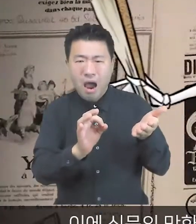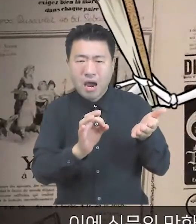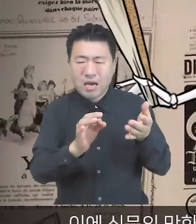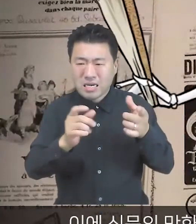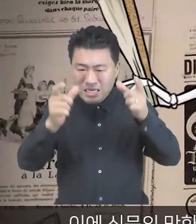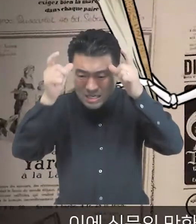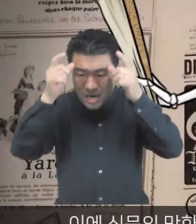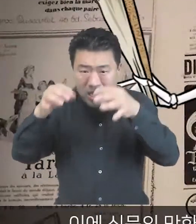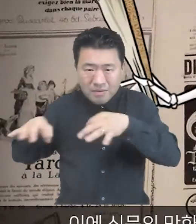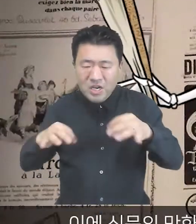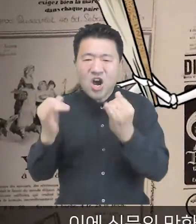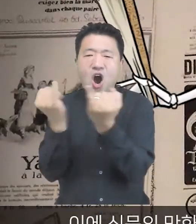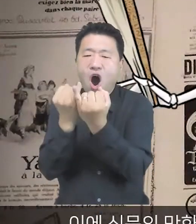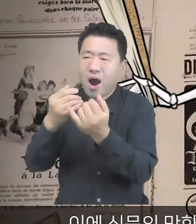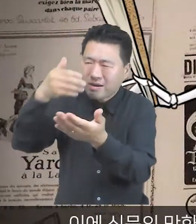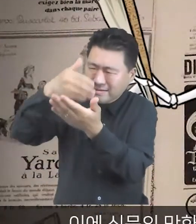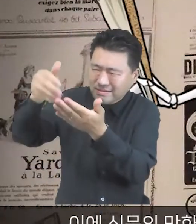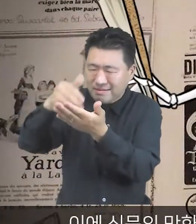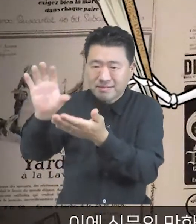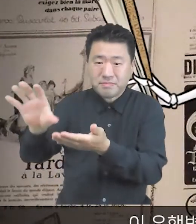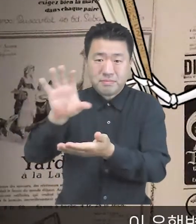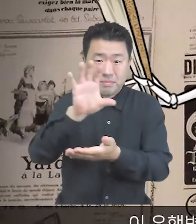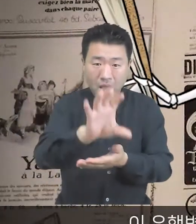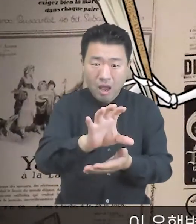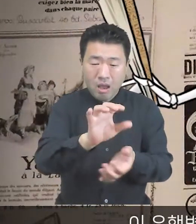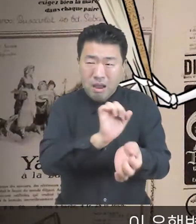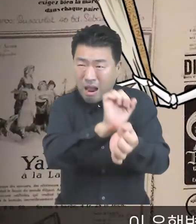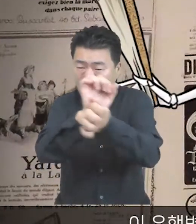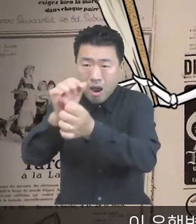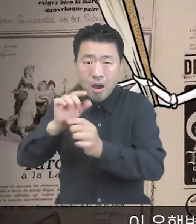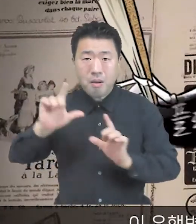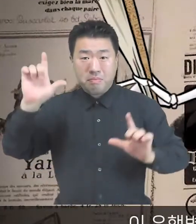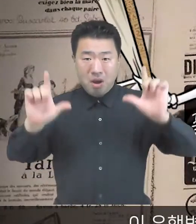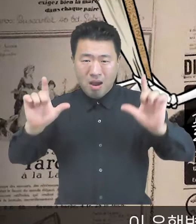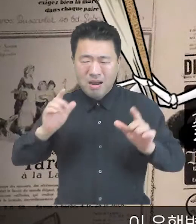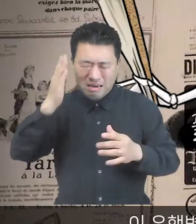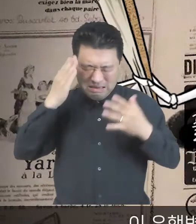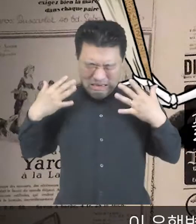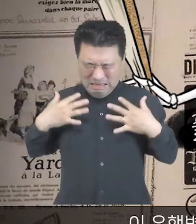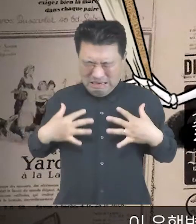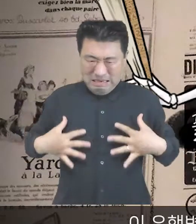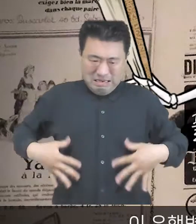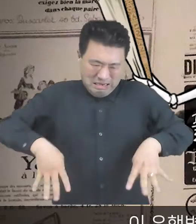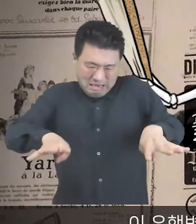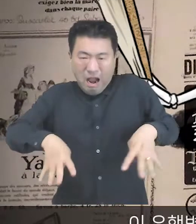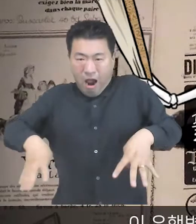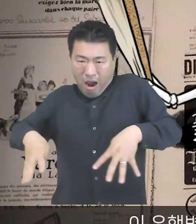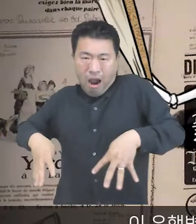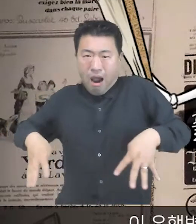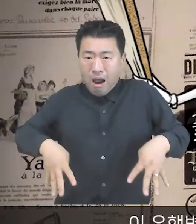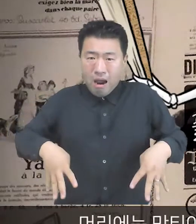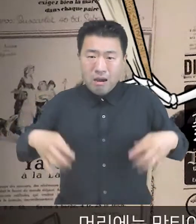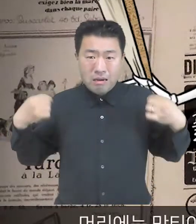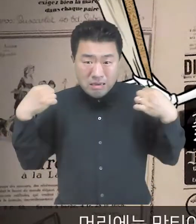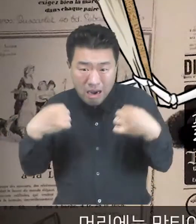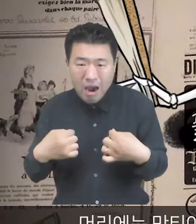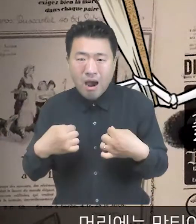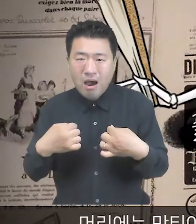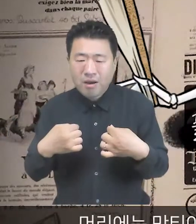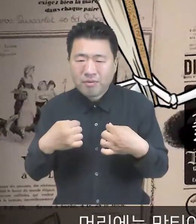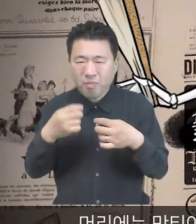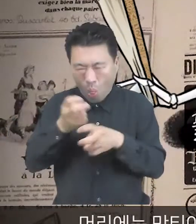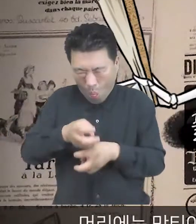질병을 스페인 여인의 모습으로 묘사했는데요. 이 유행병의 모습은 온몸에 검은색 플라밍고 드레스를 두르고